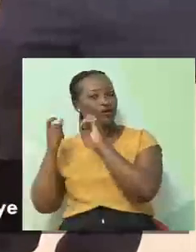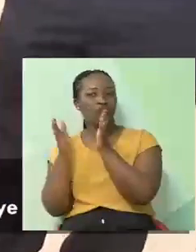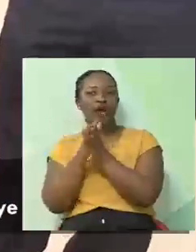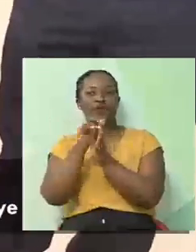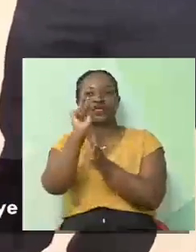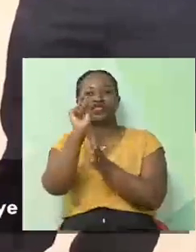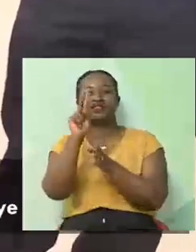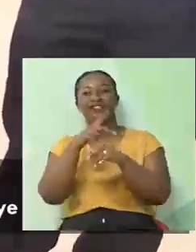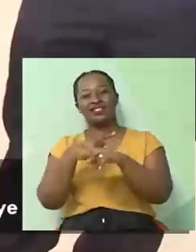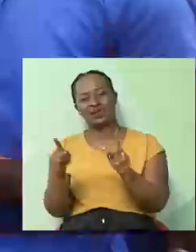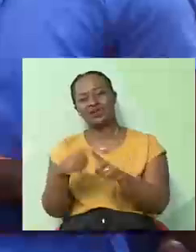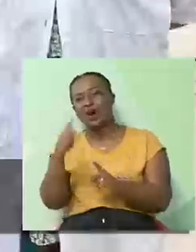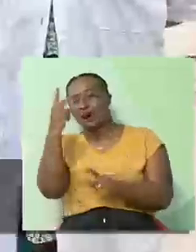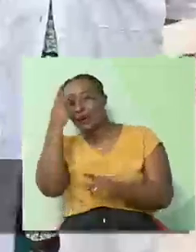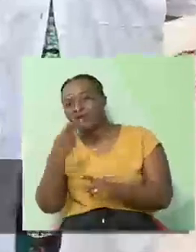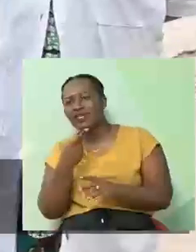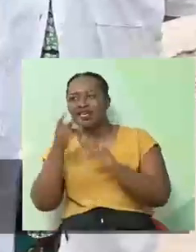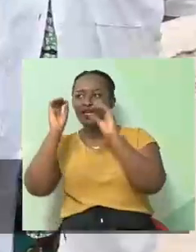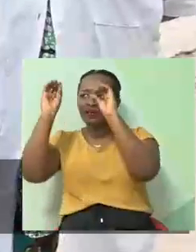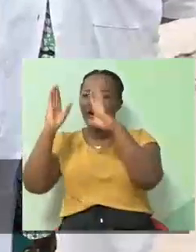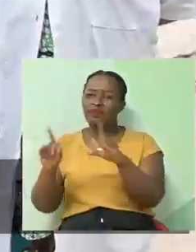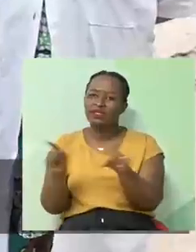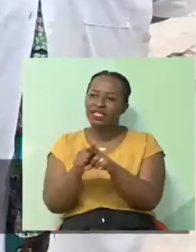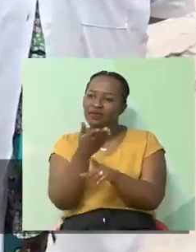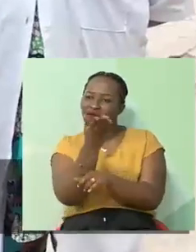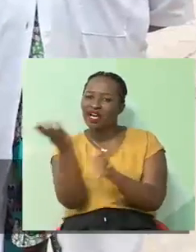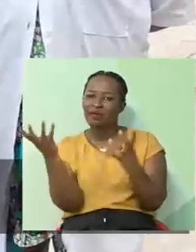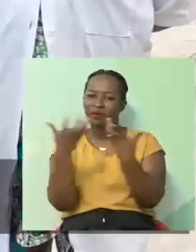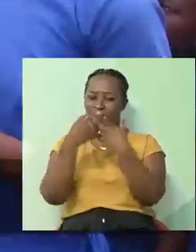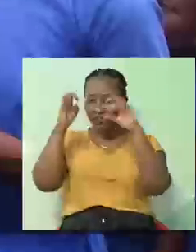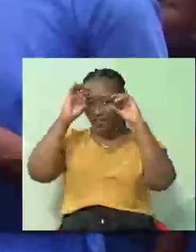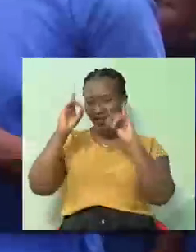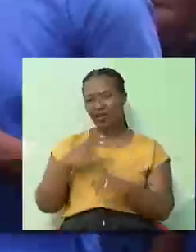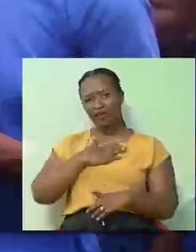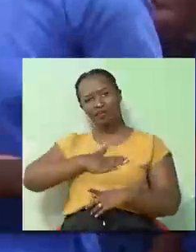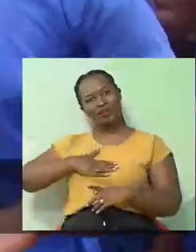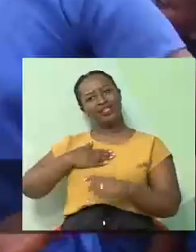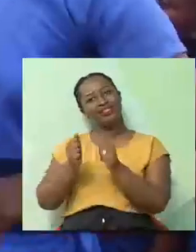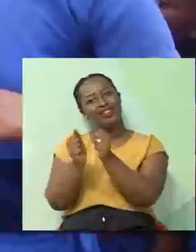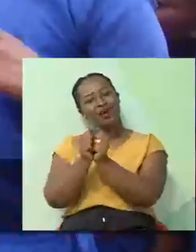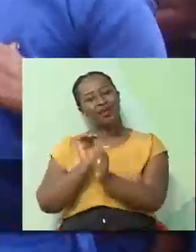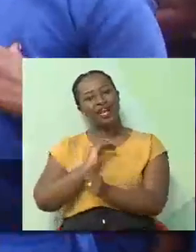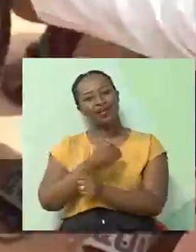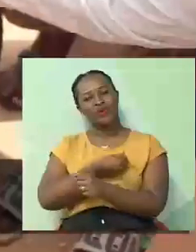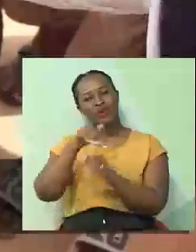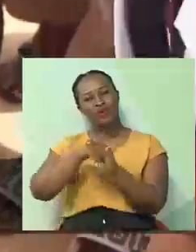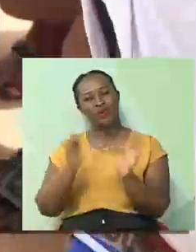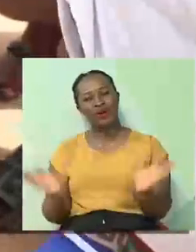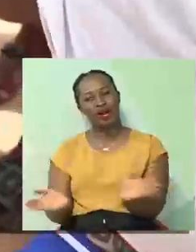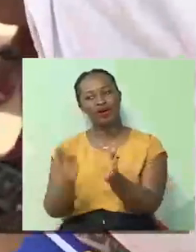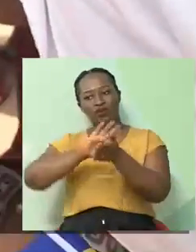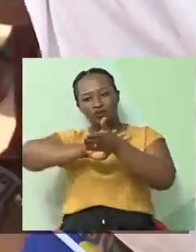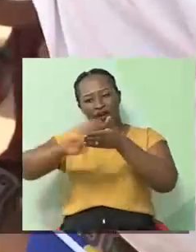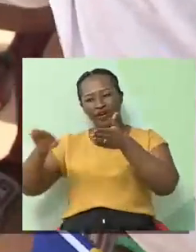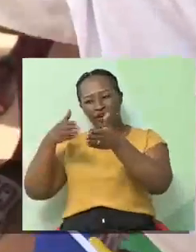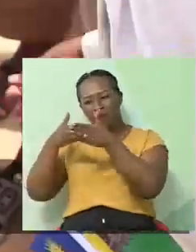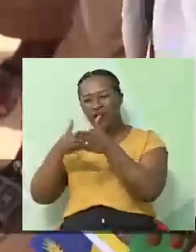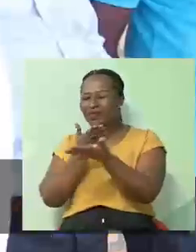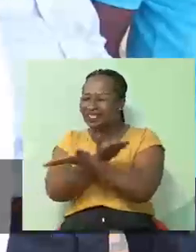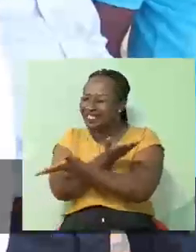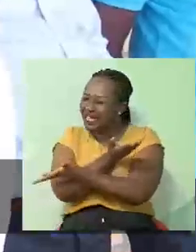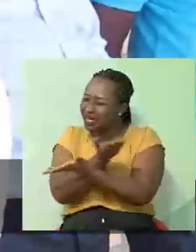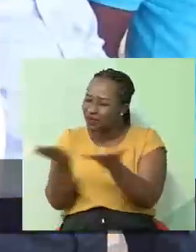maradiyo n'amateleviziyo atandukanye babyeyi barezi namwe mufite aho muhurira n'uburezi muzabane natwe muri ubu bukangurambaga bityo tuvane